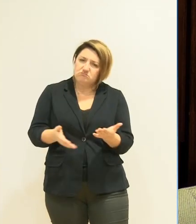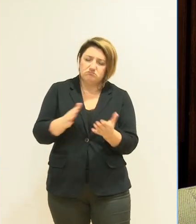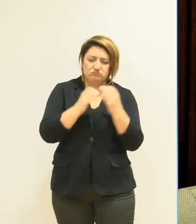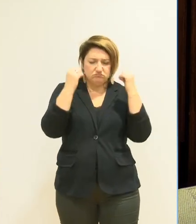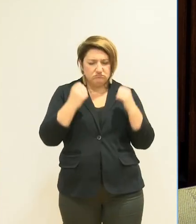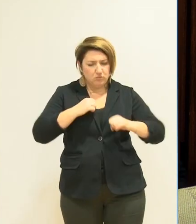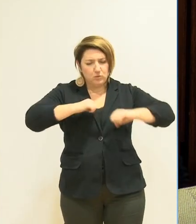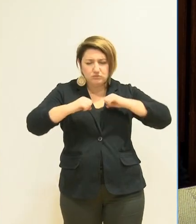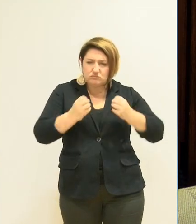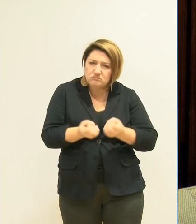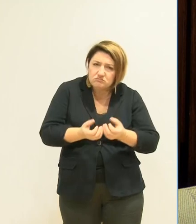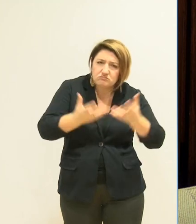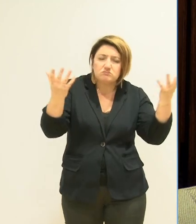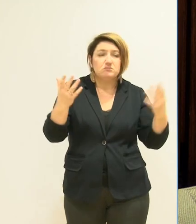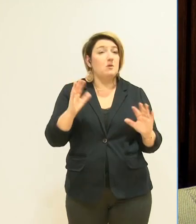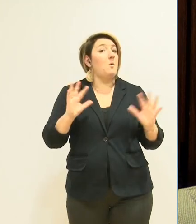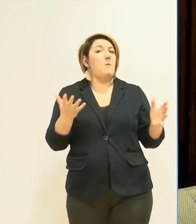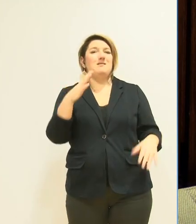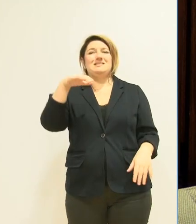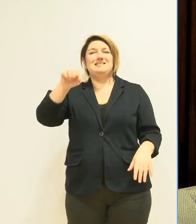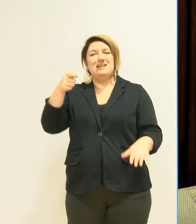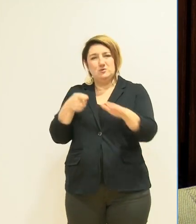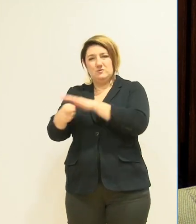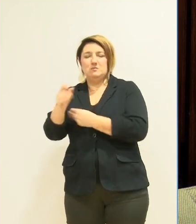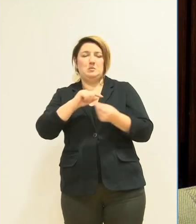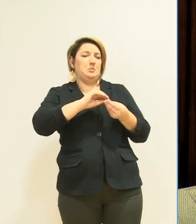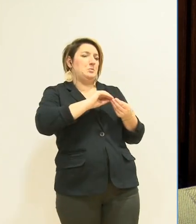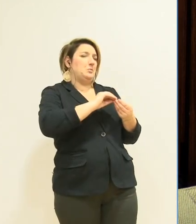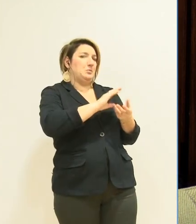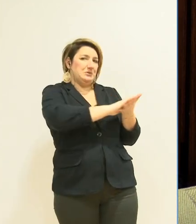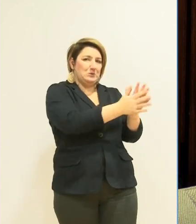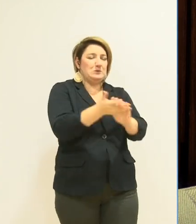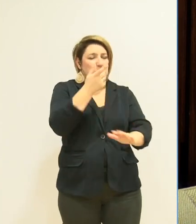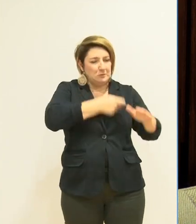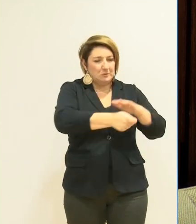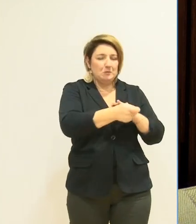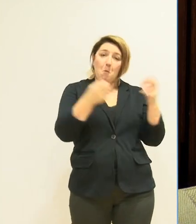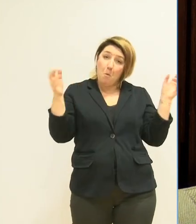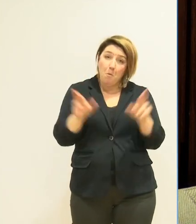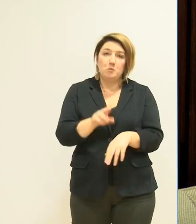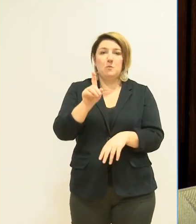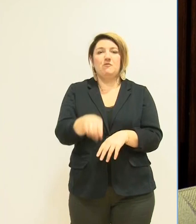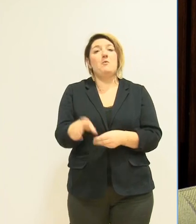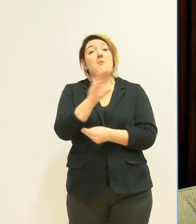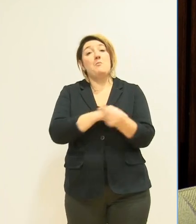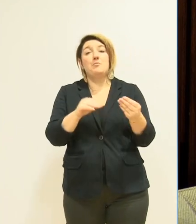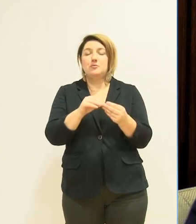baisse de la subvention au ccas et sur les baisses des subventions aux associations est engagée la gratuité des transports